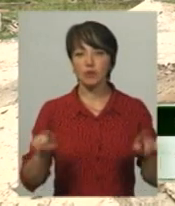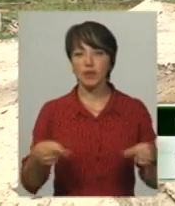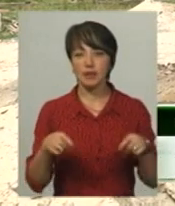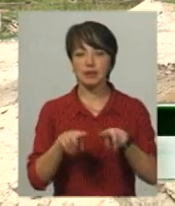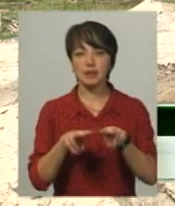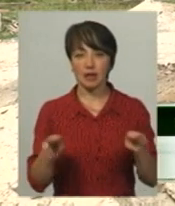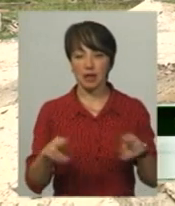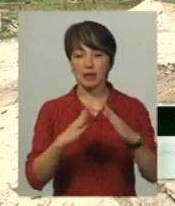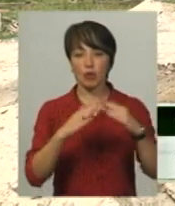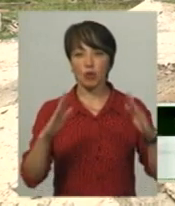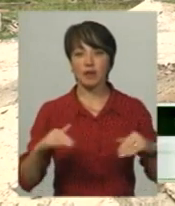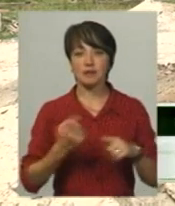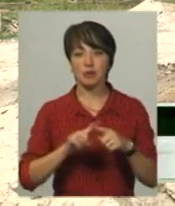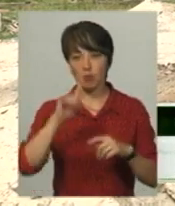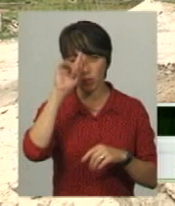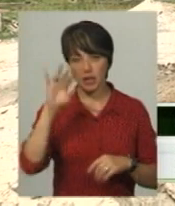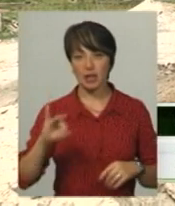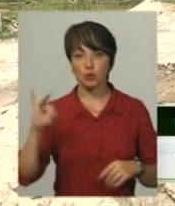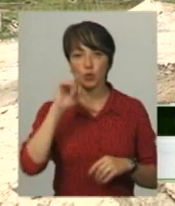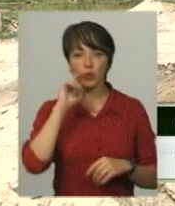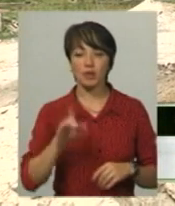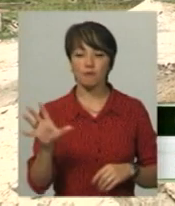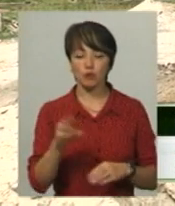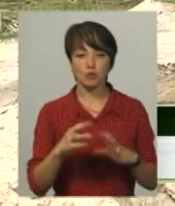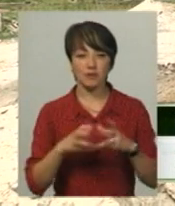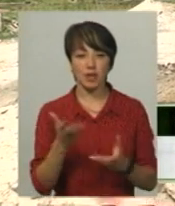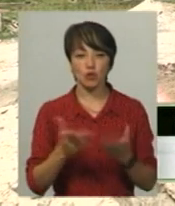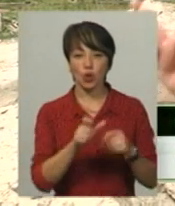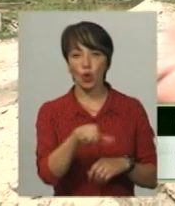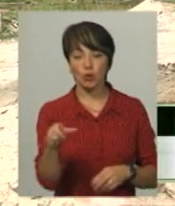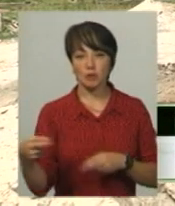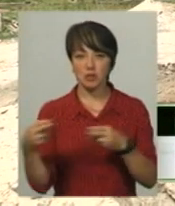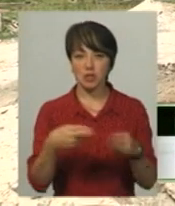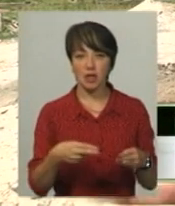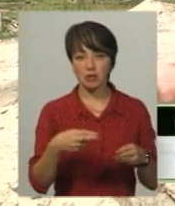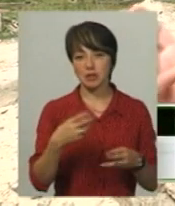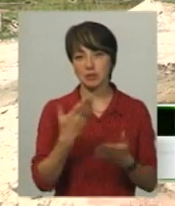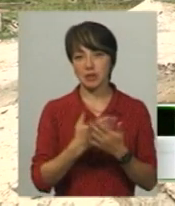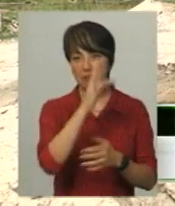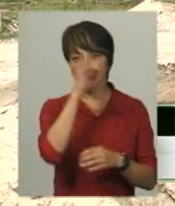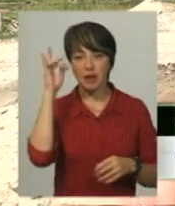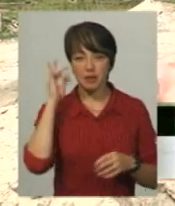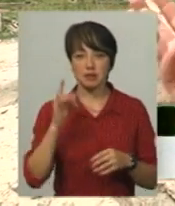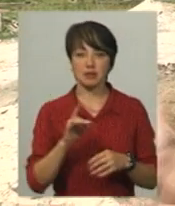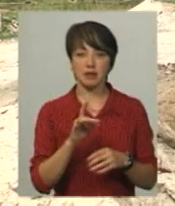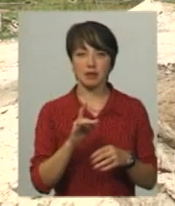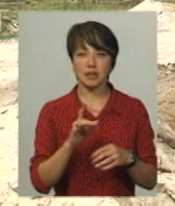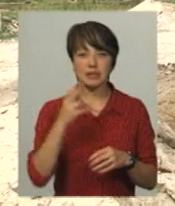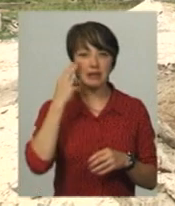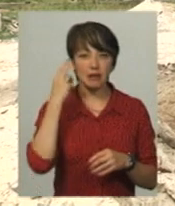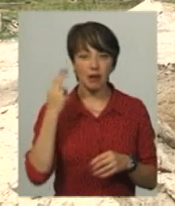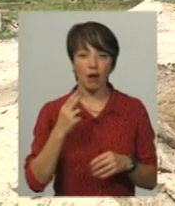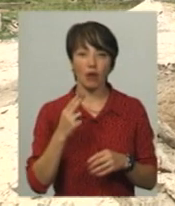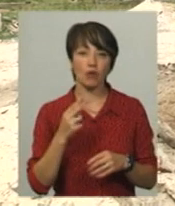– це є популяризація історії України в всьому світі. Якщо люди приїжджають до нас з Мексики, Аргентини, з Китаю,